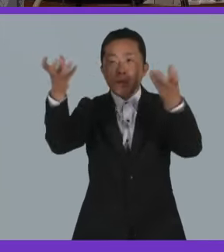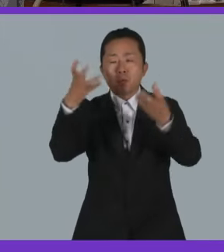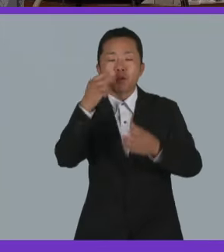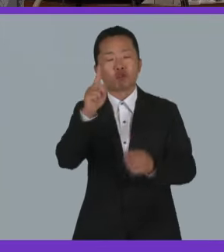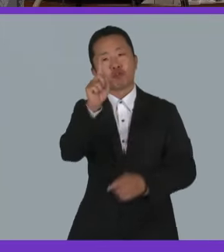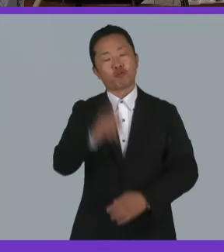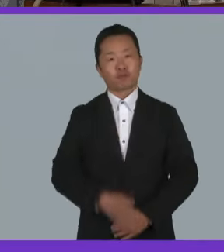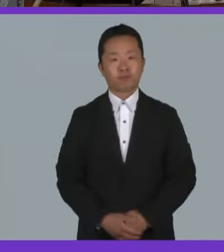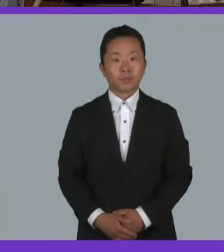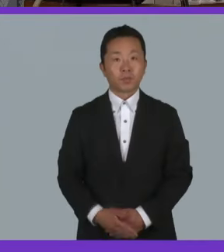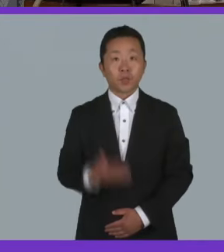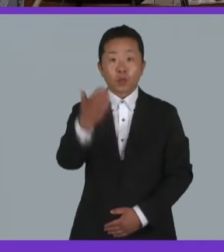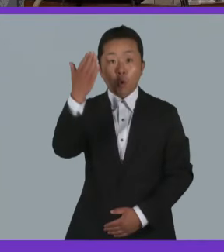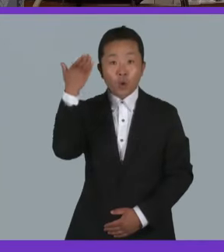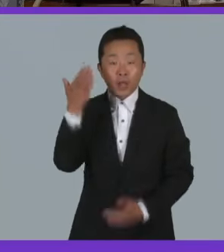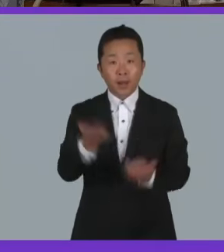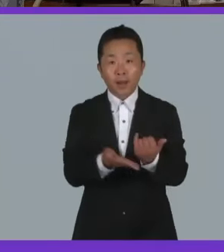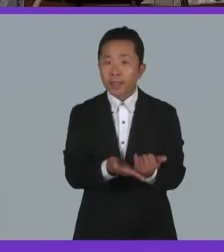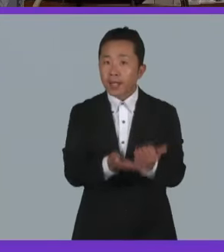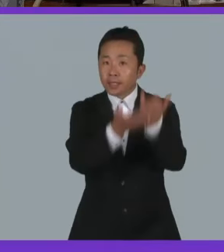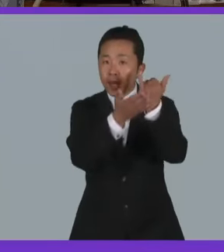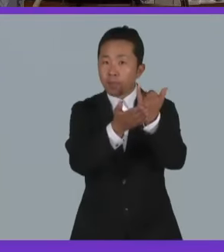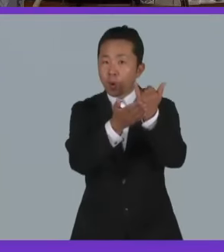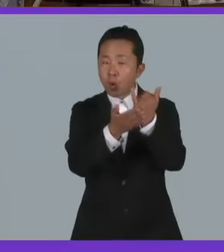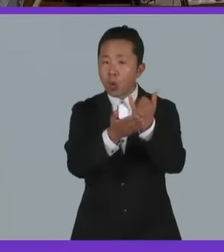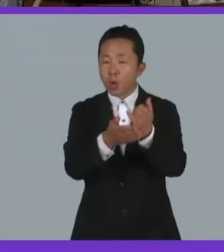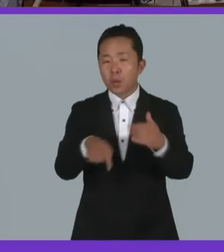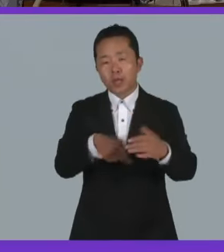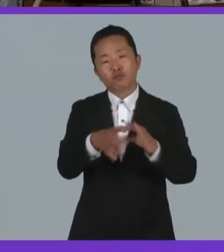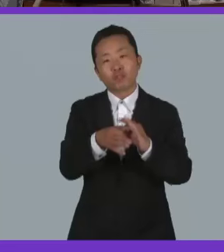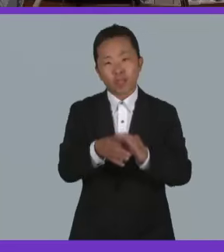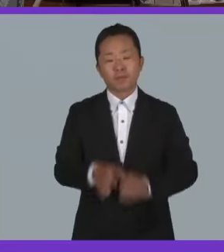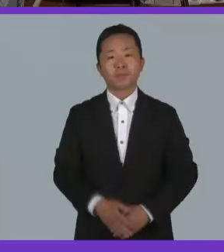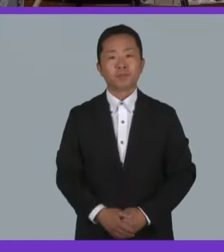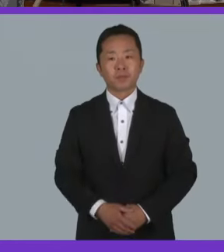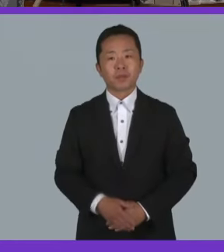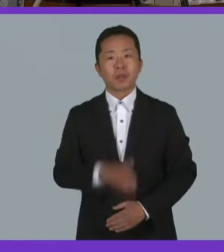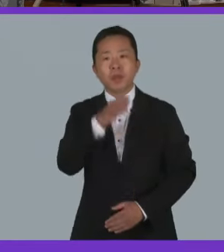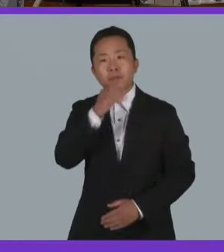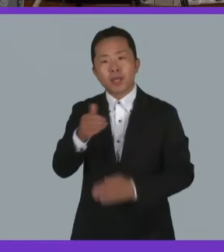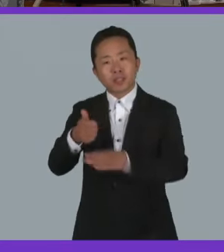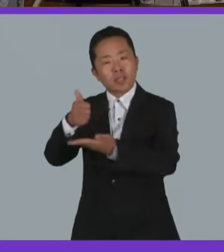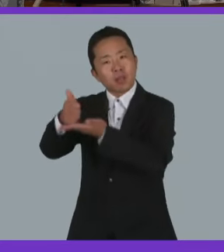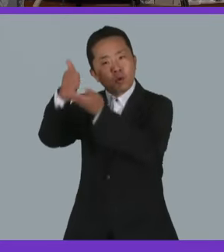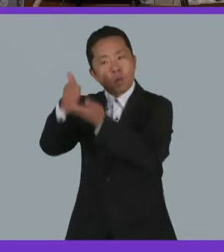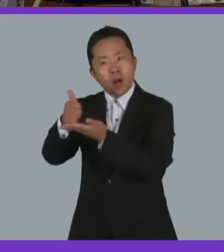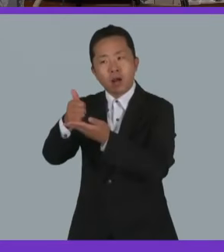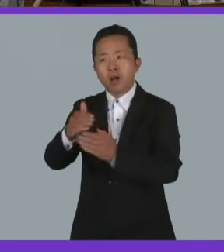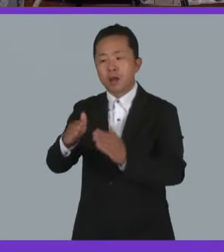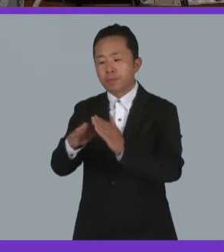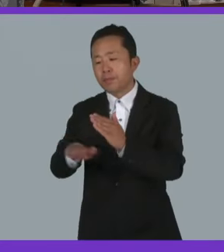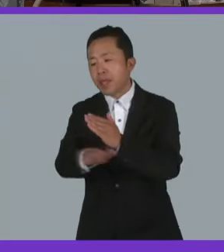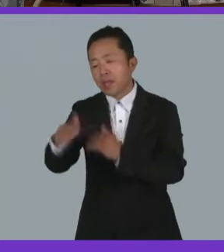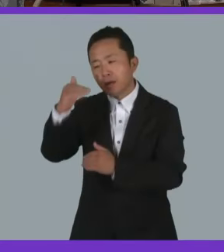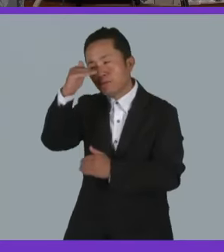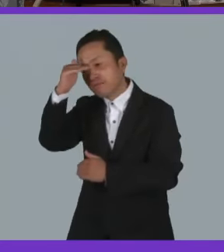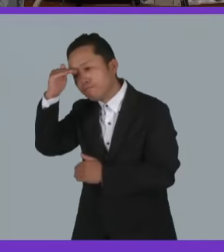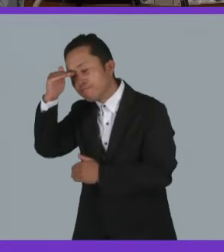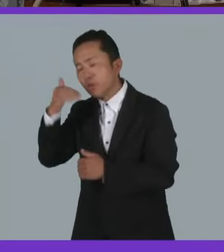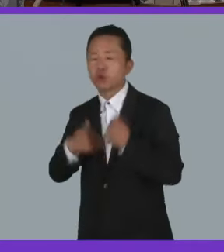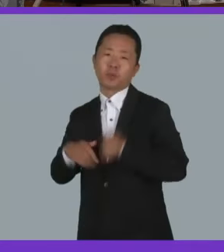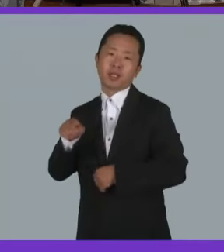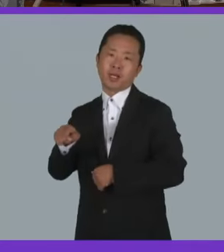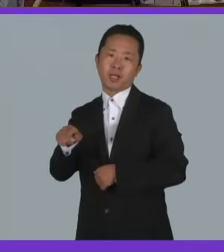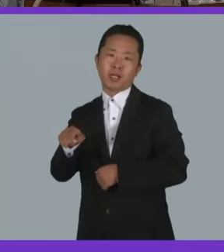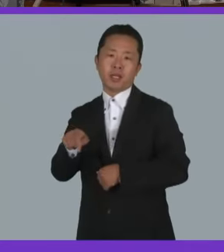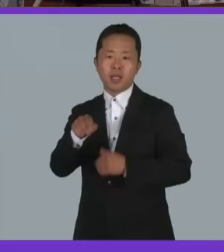ここで歴代天皇のエピソードをご紹介しますと、明治天皇は本丸御殿からの眺望を非常にお喜びになられ、本丸庭園の策定を指示